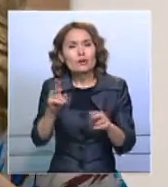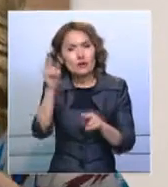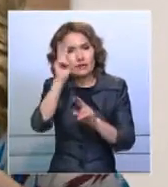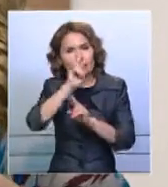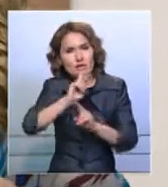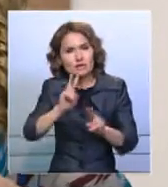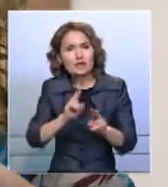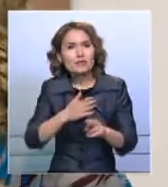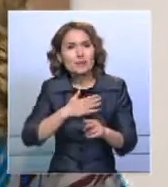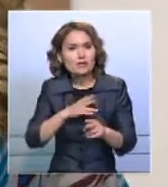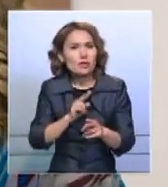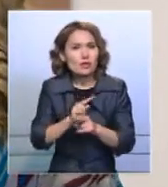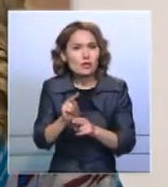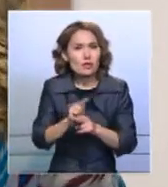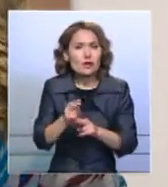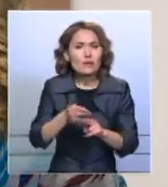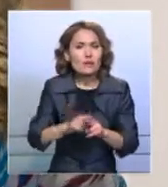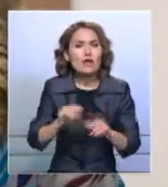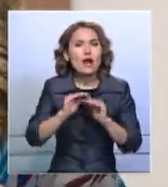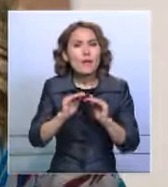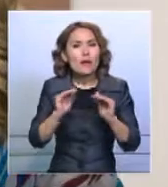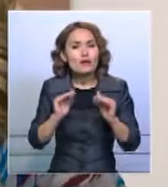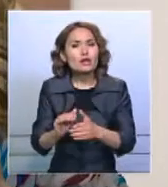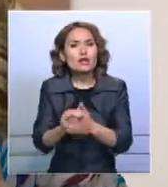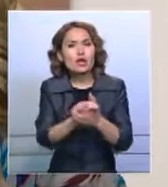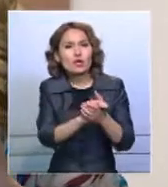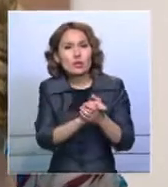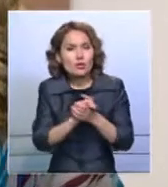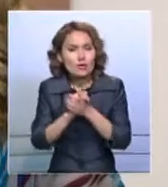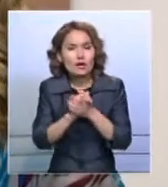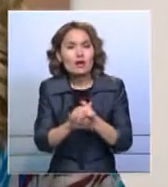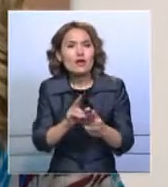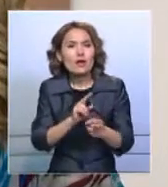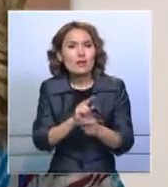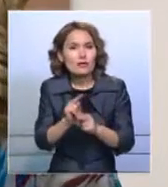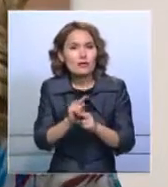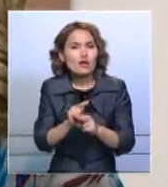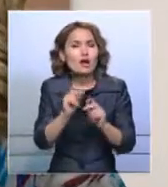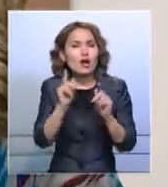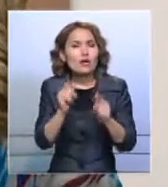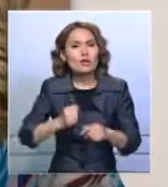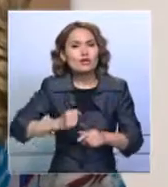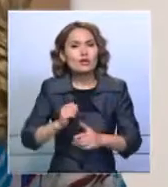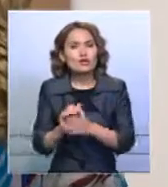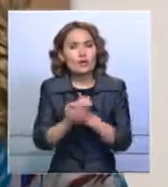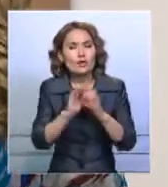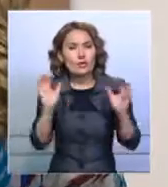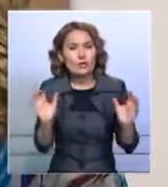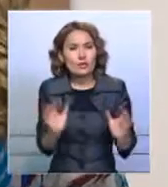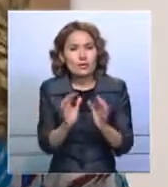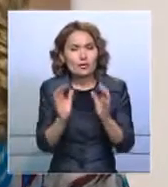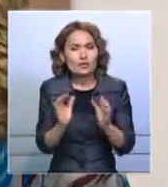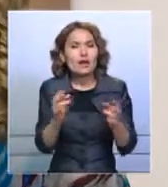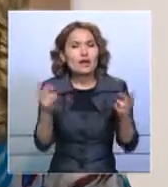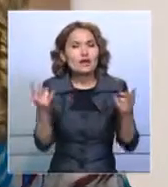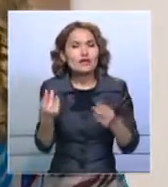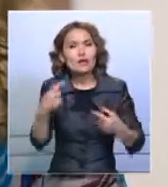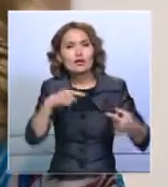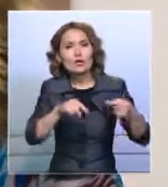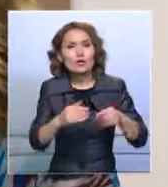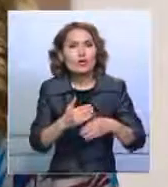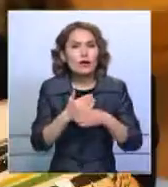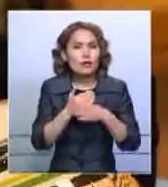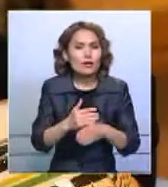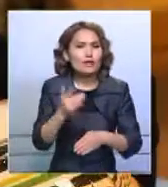артады. Мақсатымыз балалар осы бастан мейірім, достық, бірлік және келісім дегенді біліп өссе. Барлығы бір-біріне қиналғанда қол үшін созып